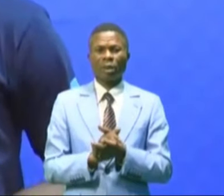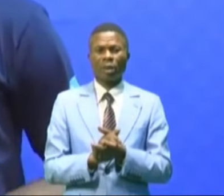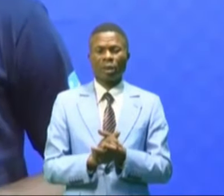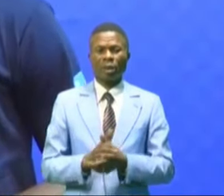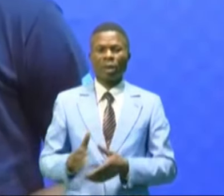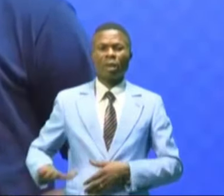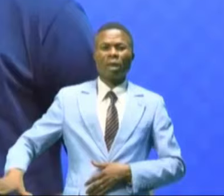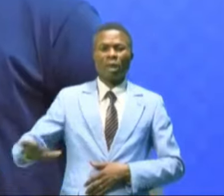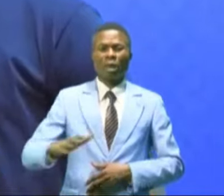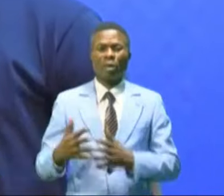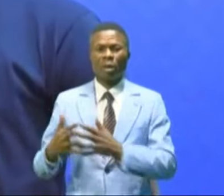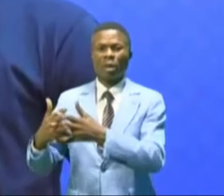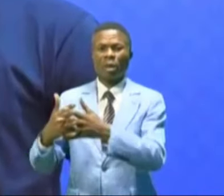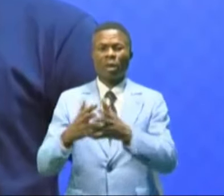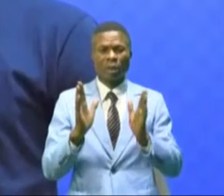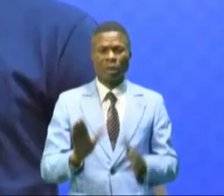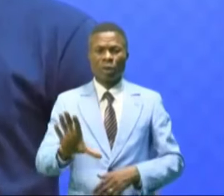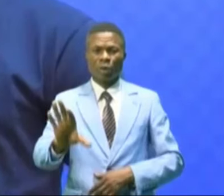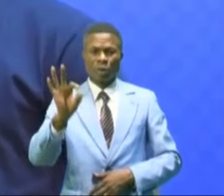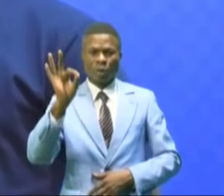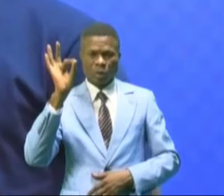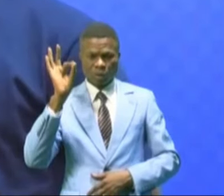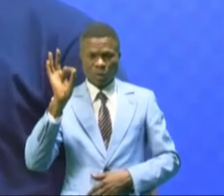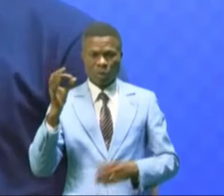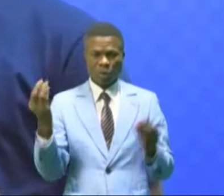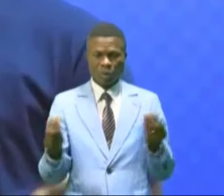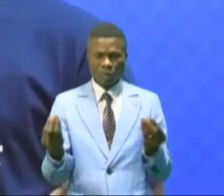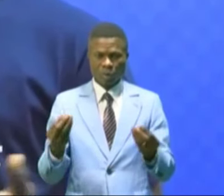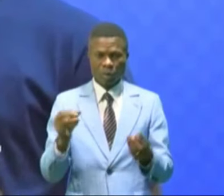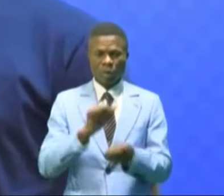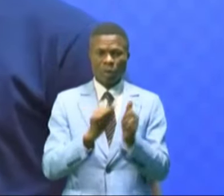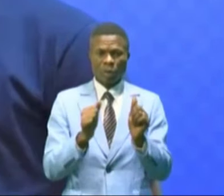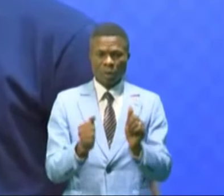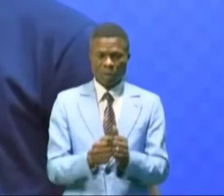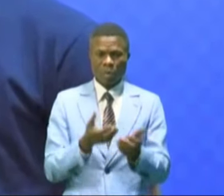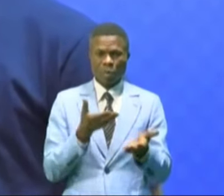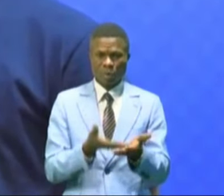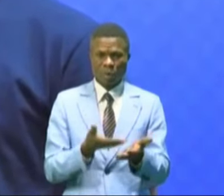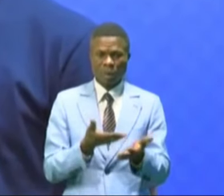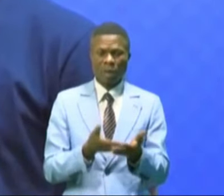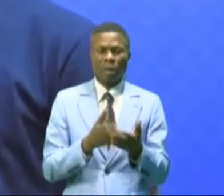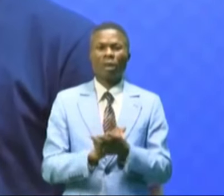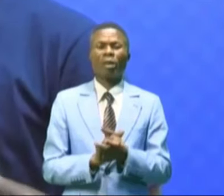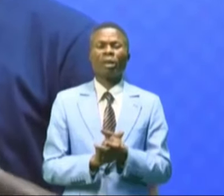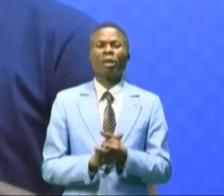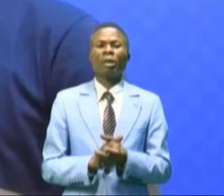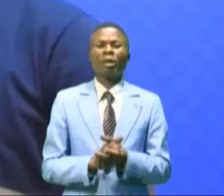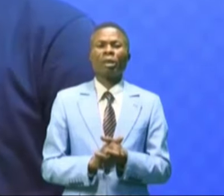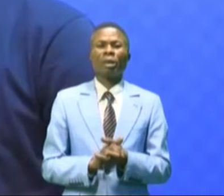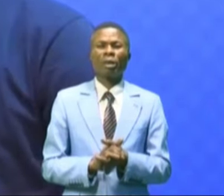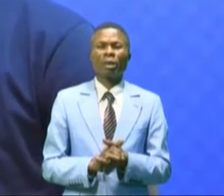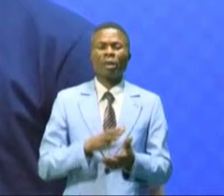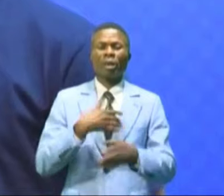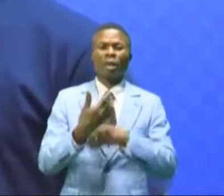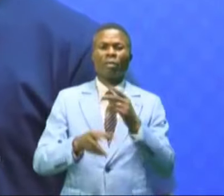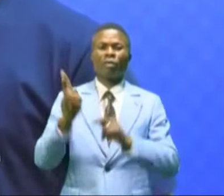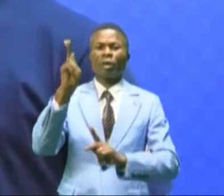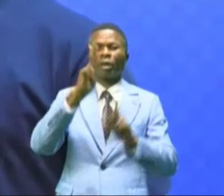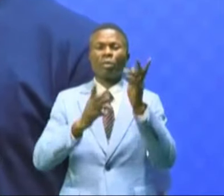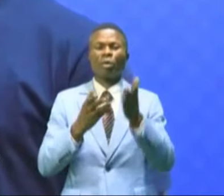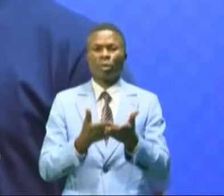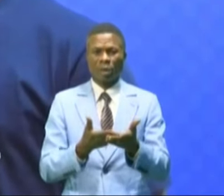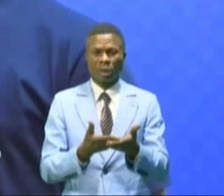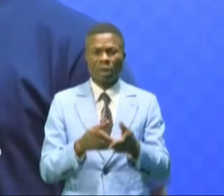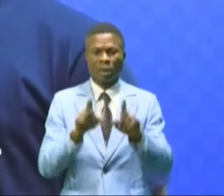été sélectionné d'abord premièrement pour le public management, ce qui est la gestion des affaires publiques.